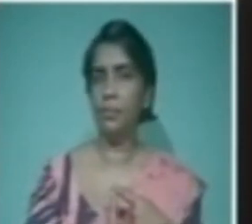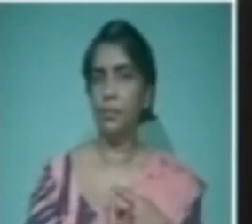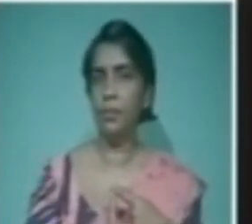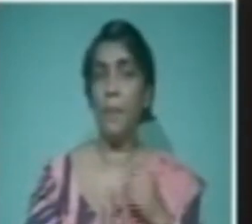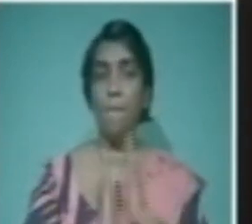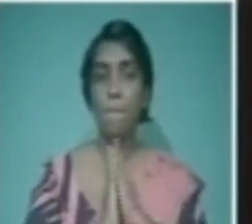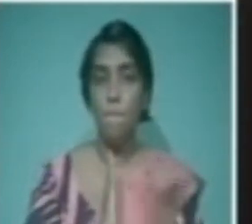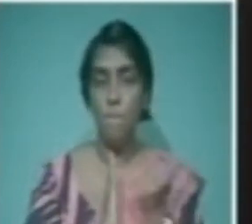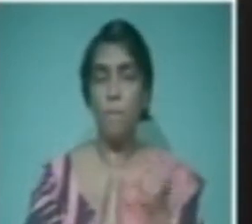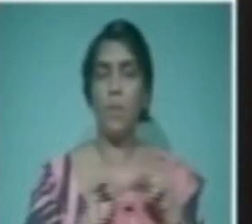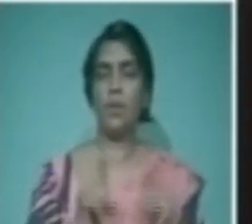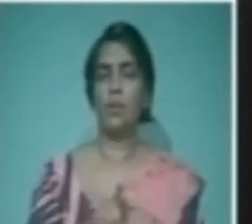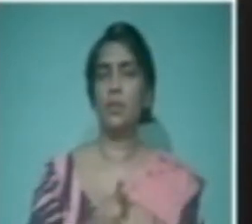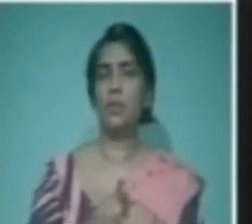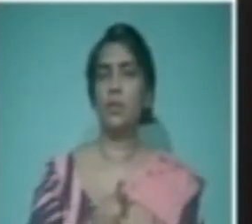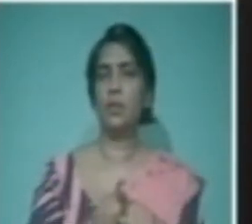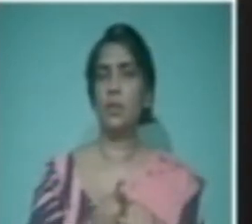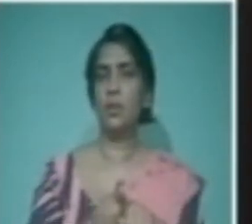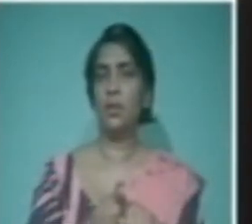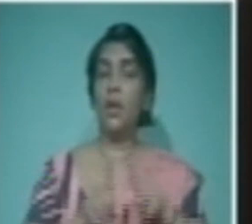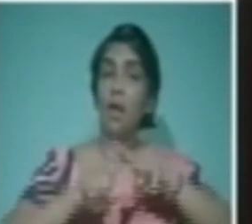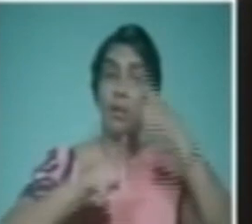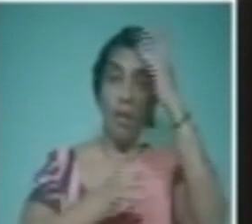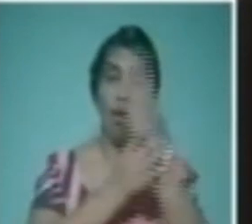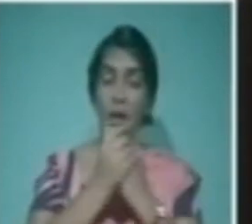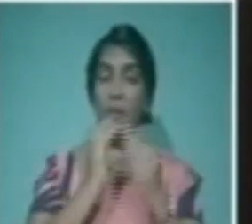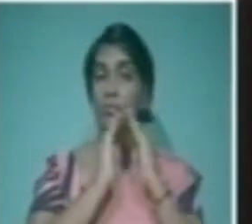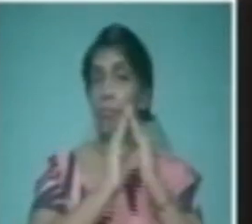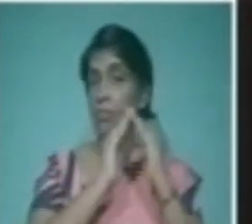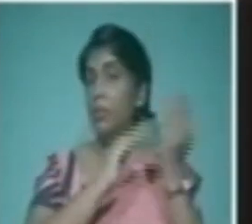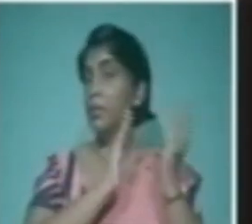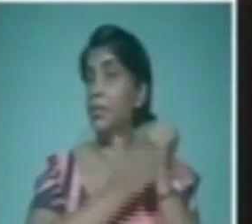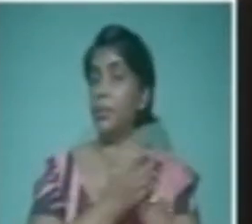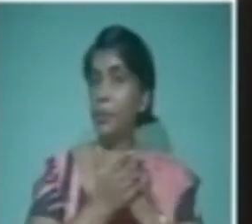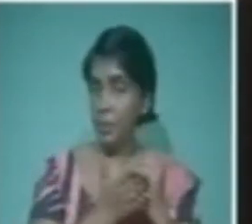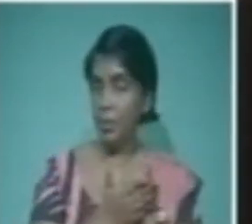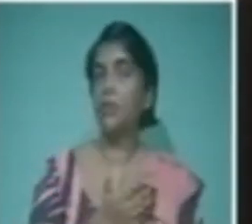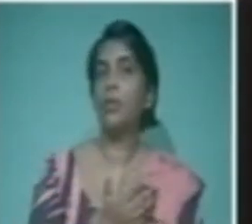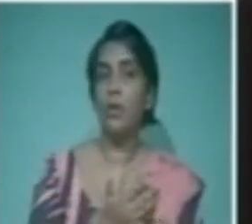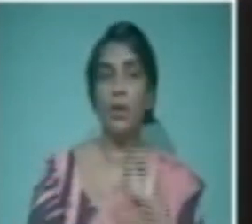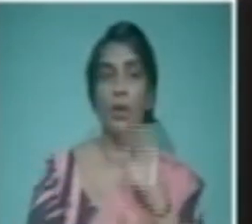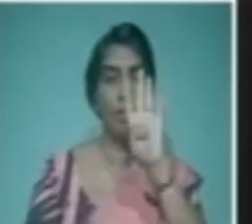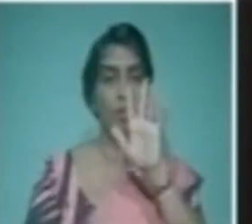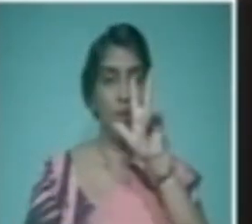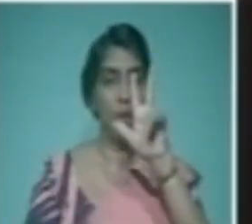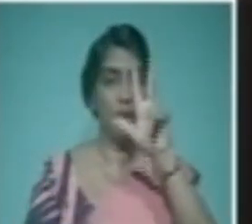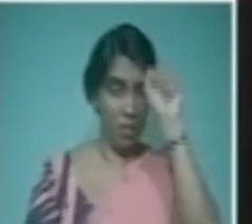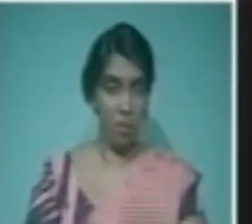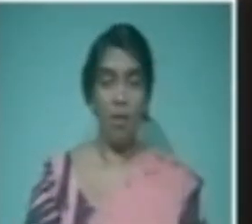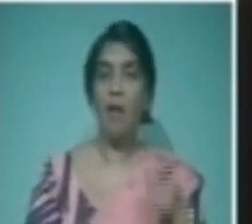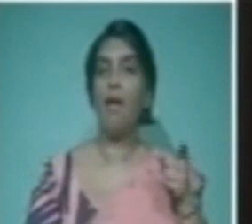pansal paddhati eva gema anekut agamika siddhasthana paddhati okkoma 48 dahak tibenawa